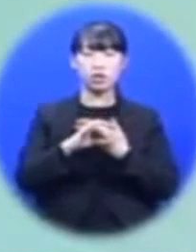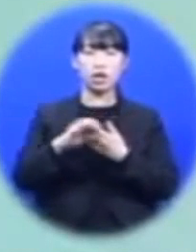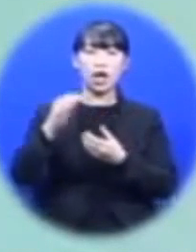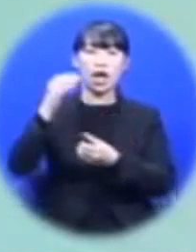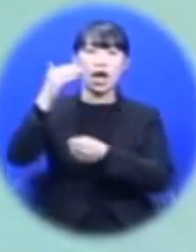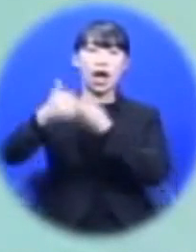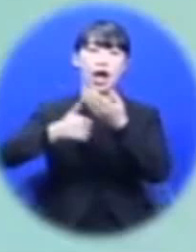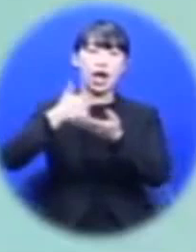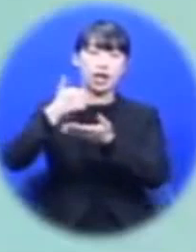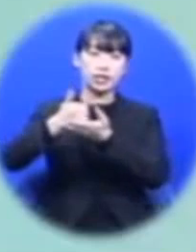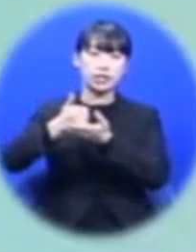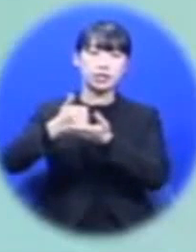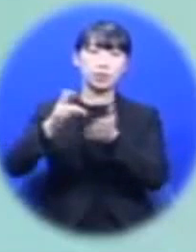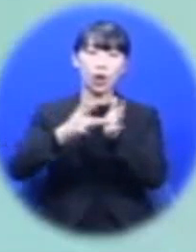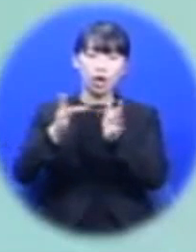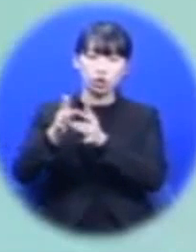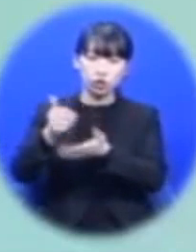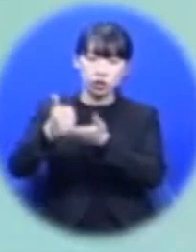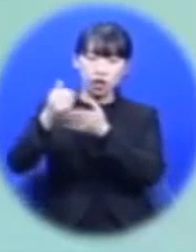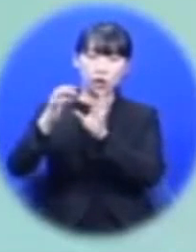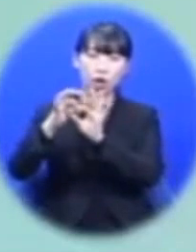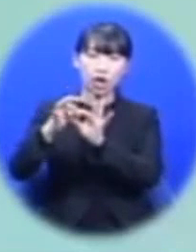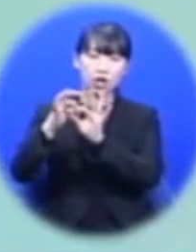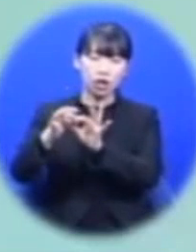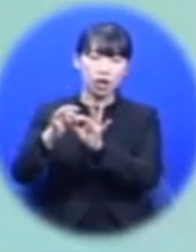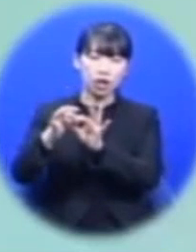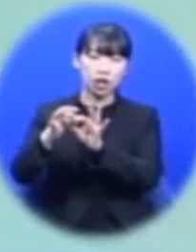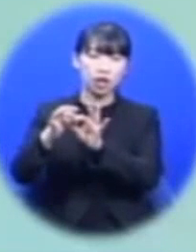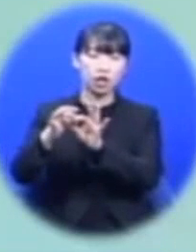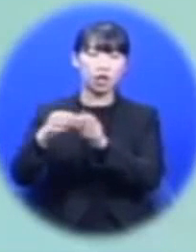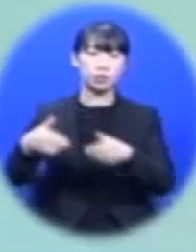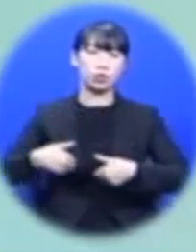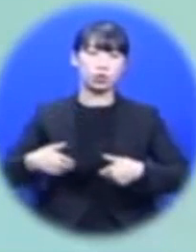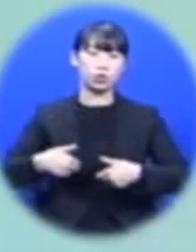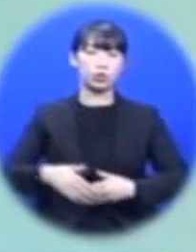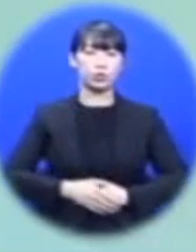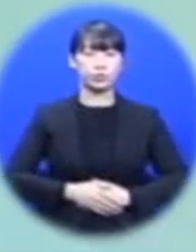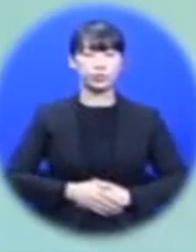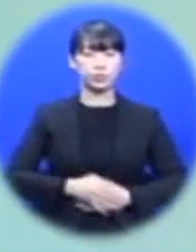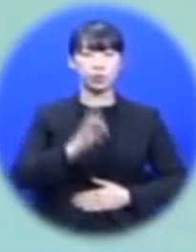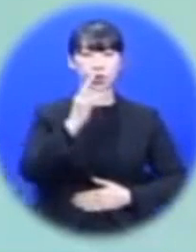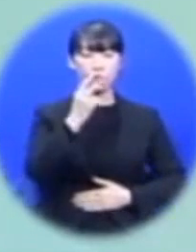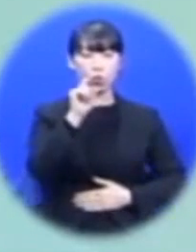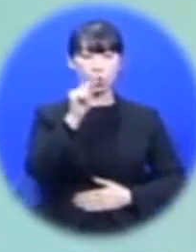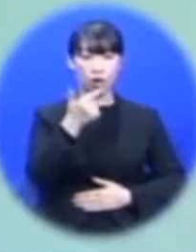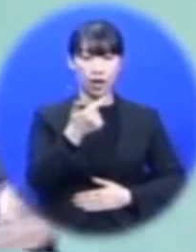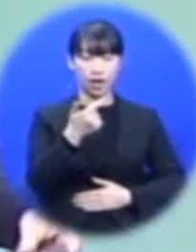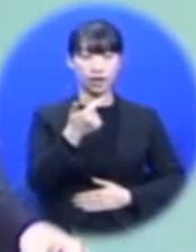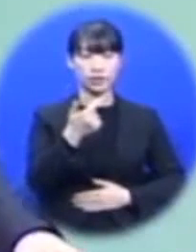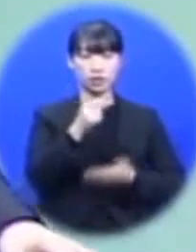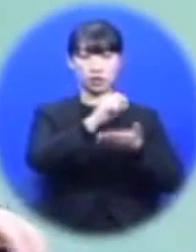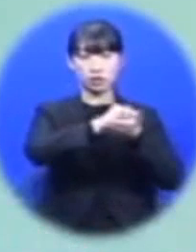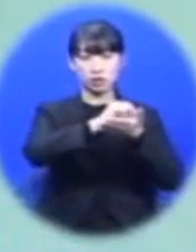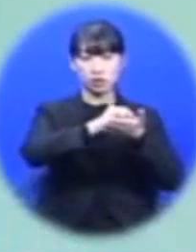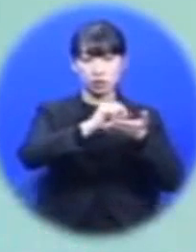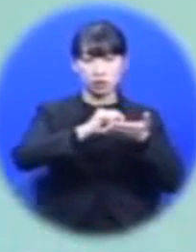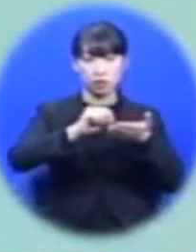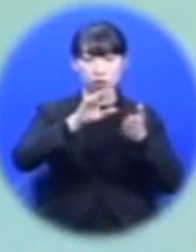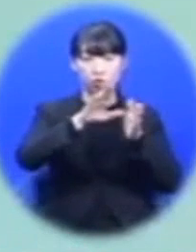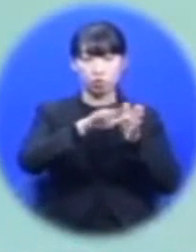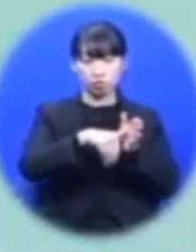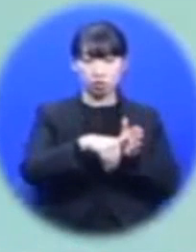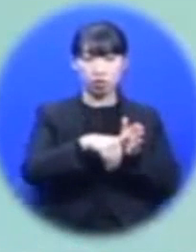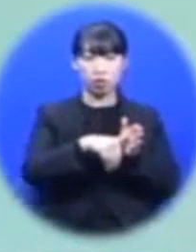관계가 맺어야만 가능한 일입니다 여러분 요한 사도가이 요한 서신을 썼을 때 요한